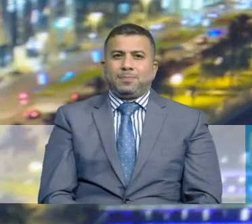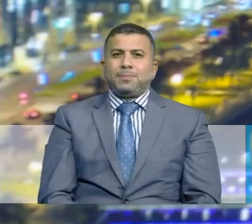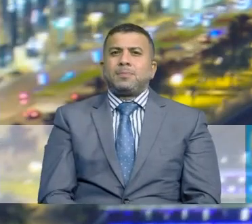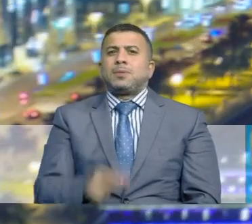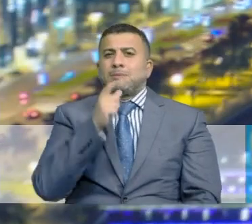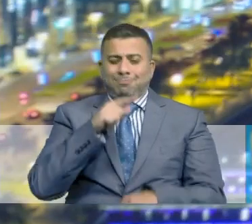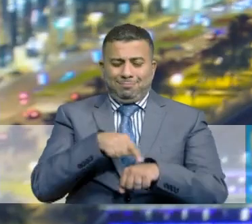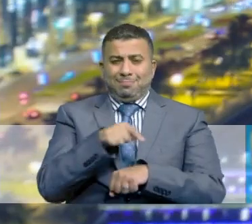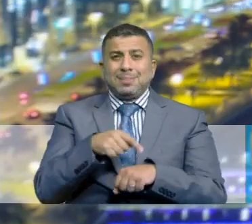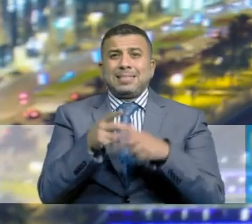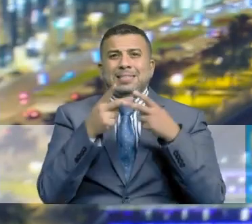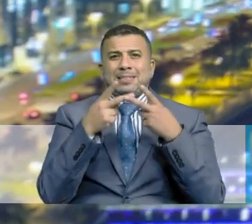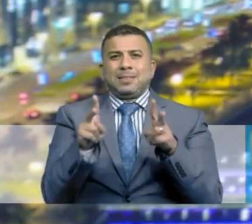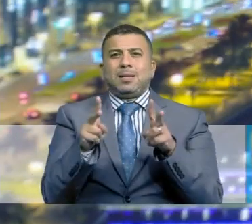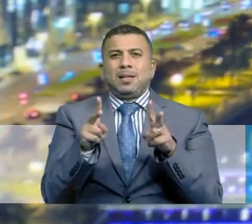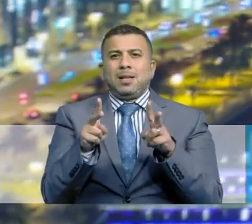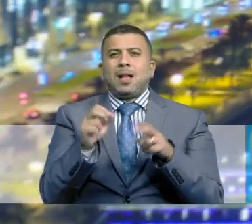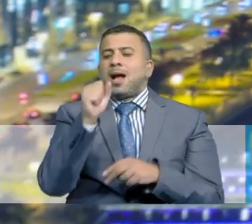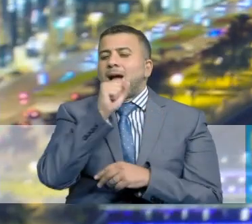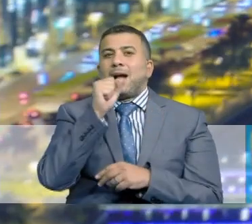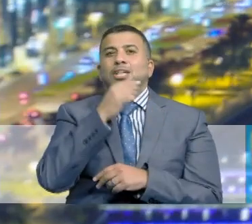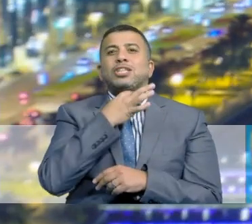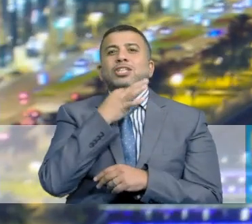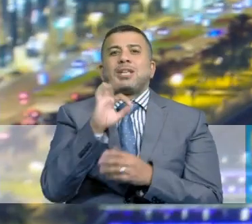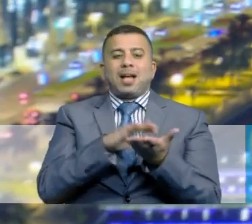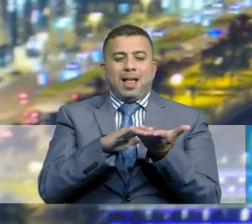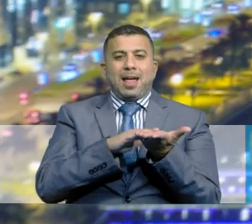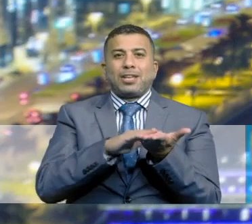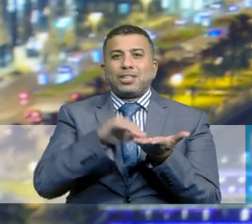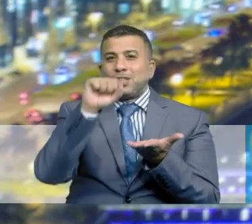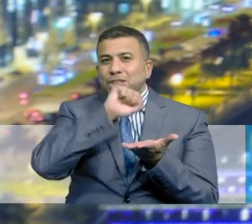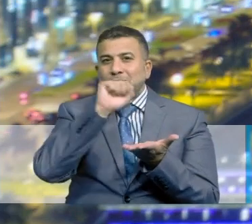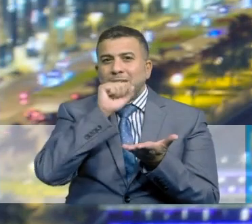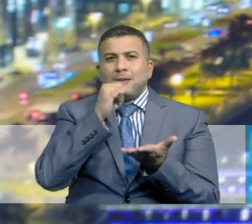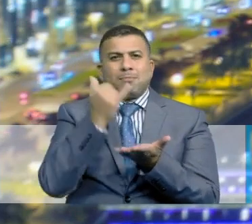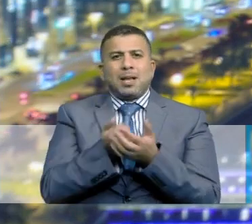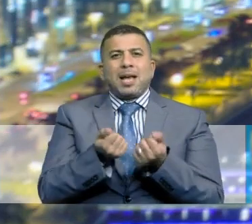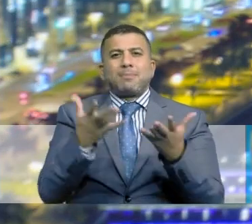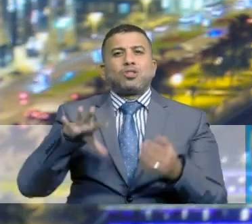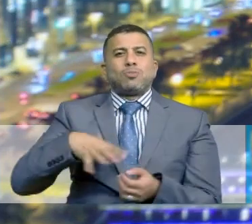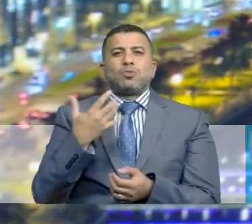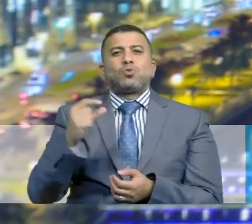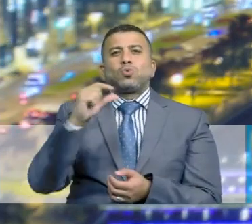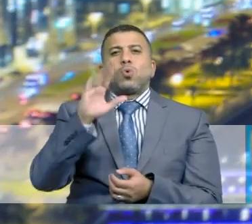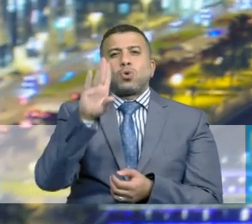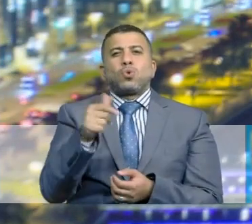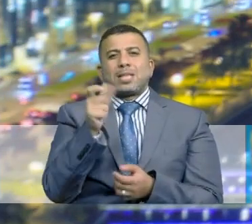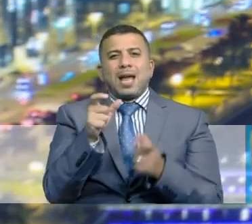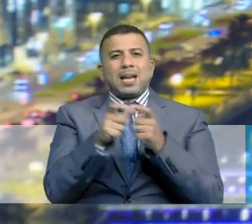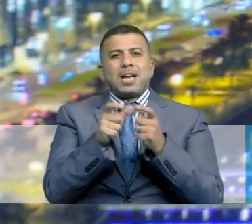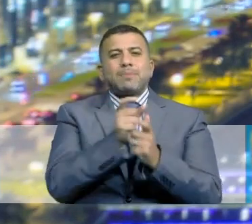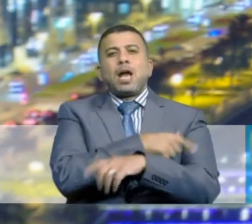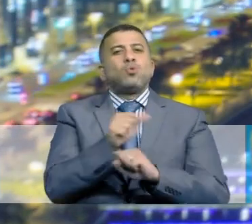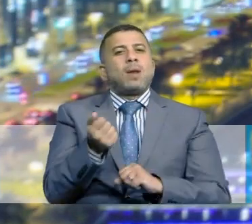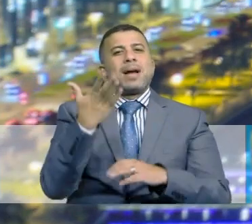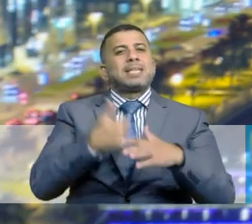ساعات قليلة وينطلق موسم إنشادي جديد على أرض الشارقة، فبرعاية كريمة من صاحب السمو الشيخ الدكتور سلطان